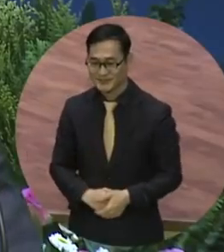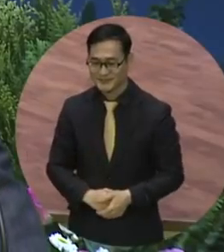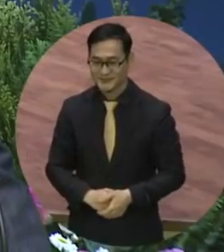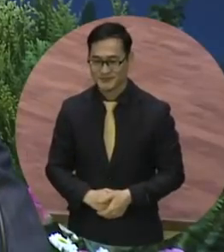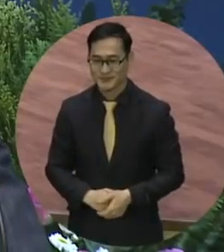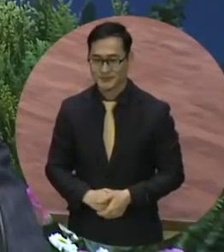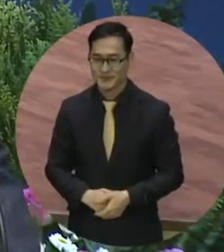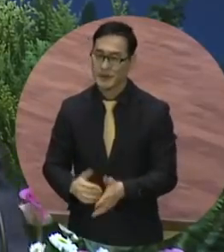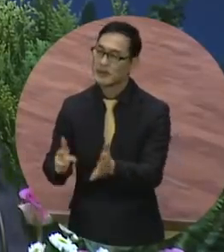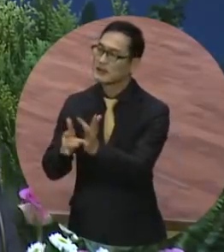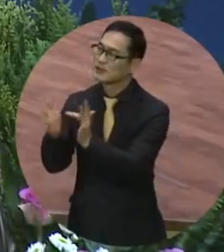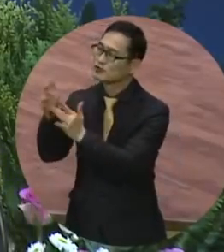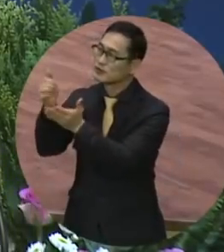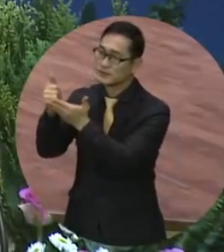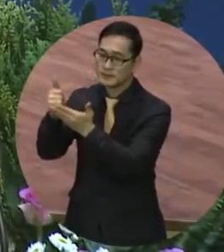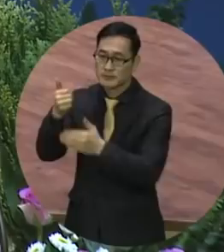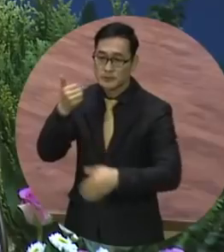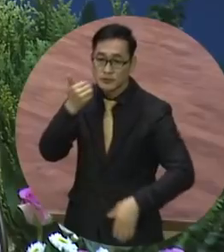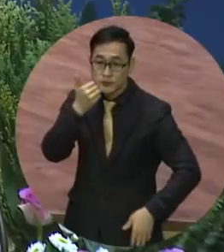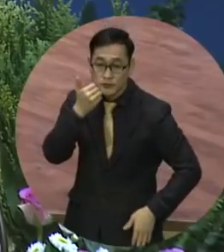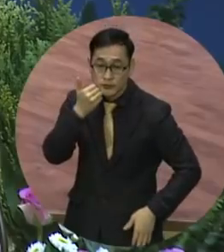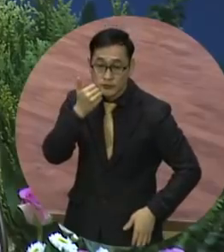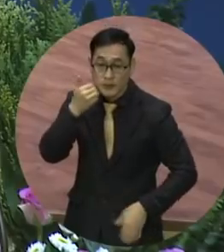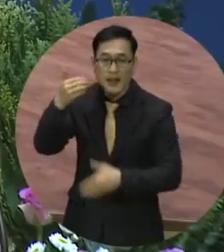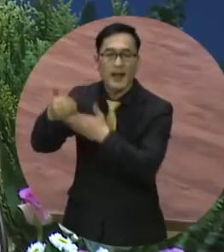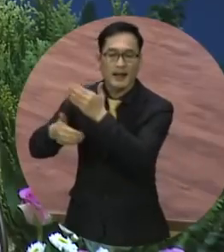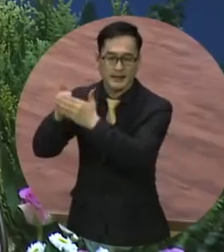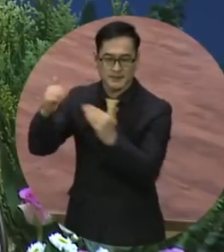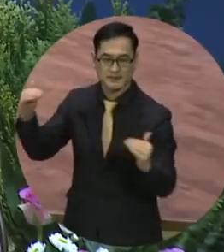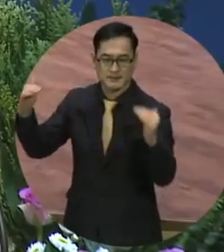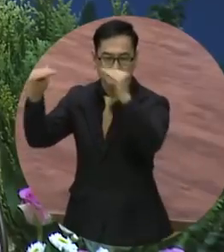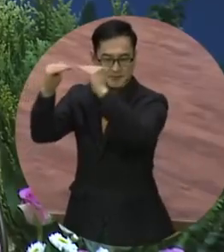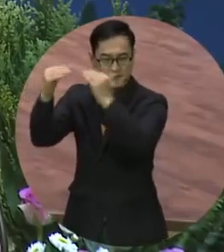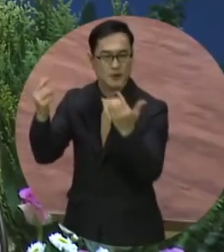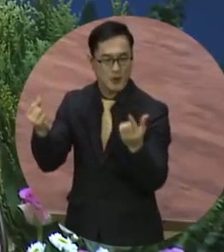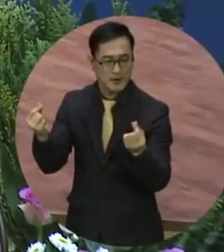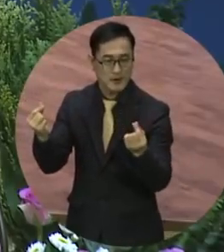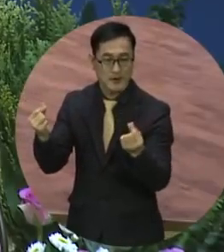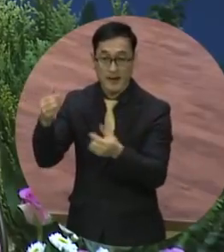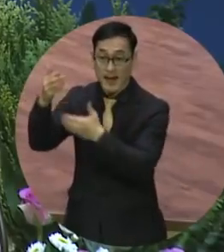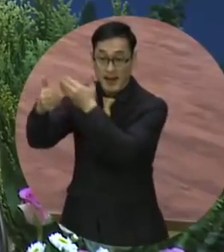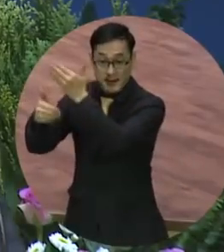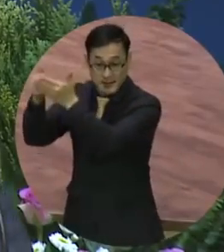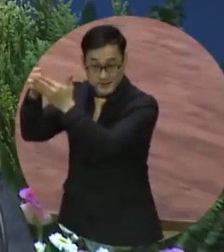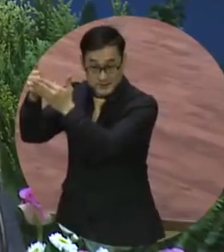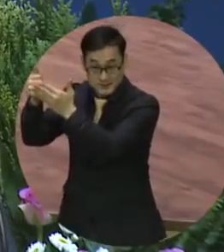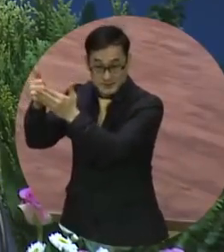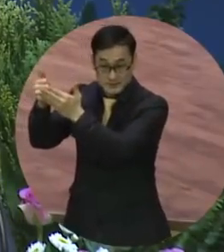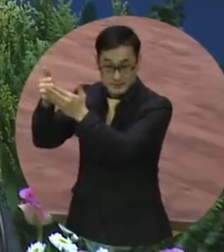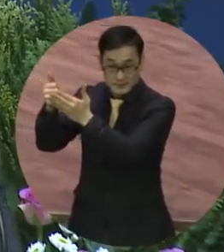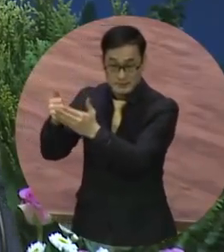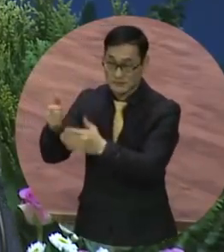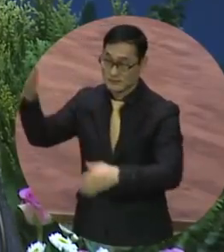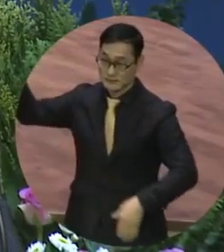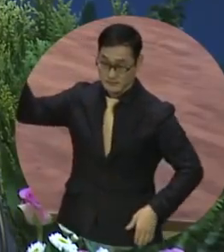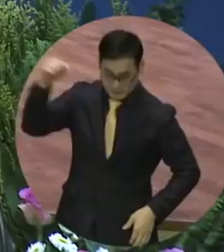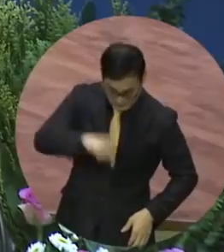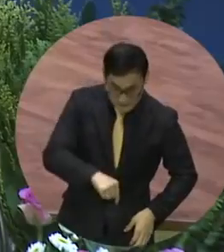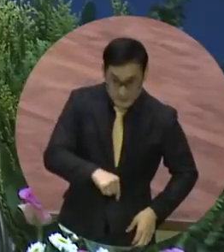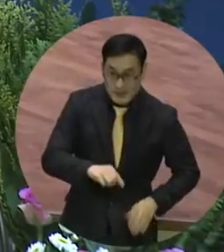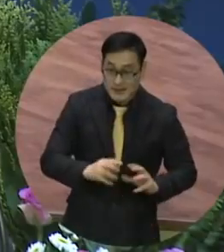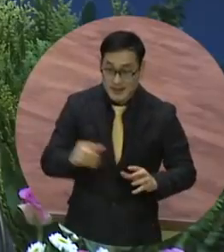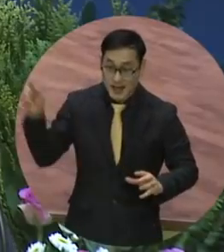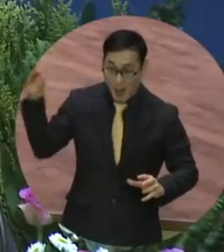예수님이 누구세요? 하나님이세요. 하나님이 육신에 옷을 입고 오셔서 우리 죄를 다 해결하시고